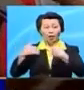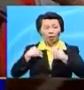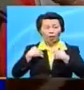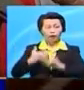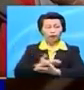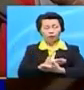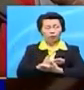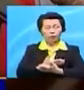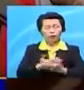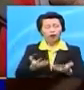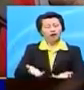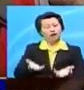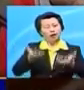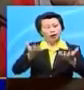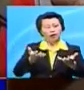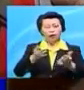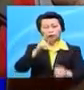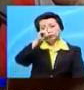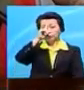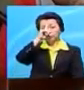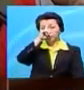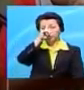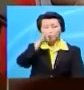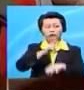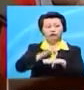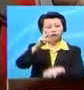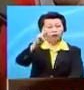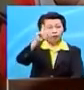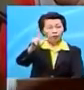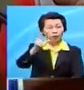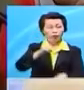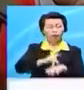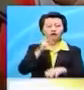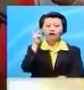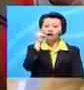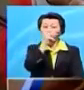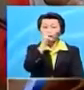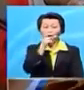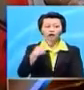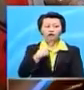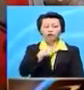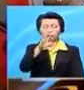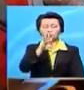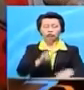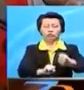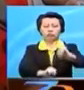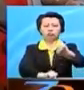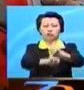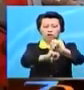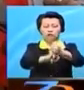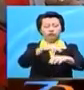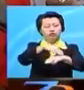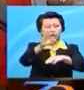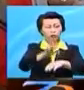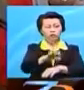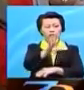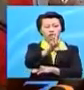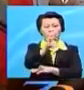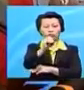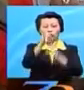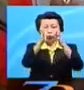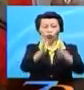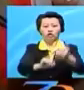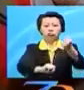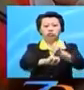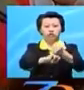di kalangan anak-anak kaum India di Kuala Lumpur, di Kajang, di mana kami telah menaja lebih daripada 50